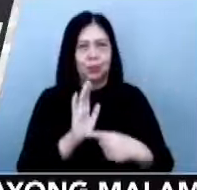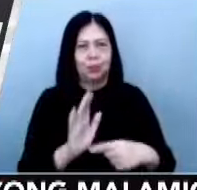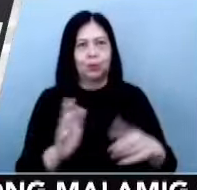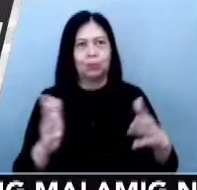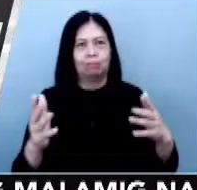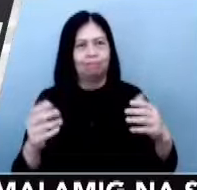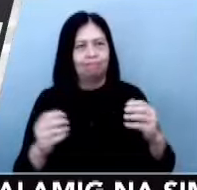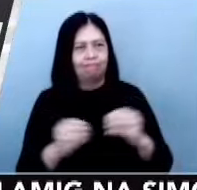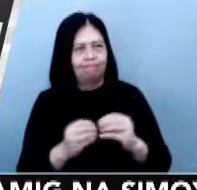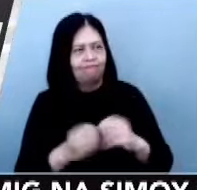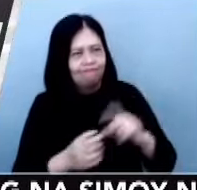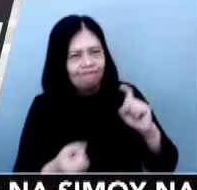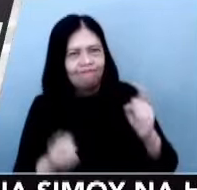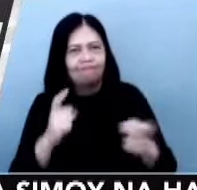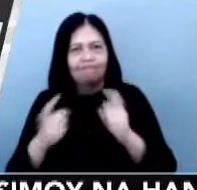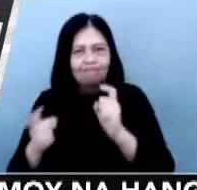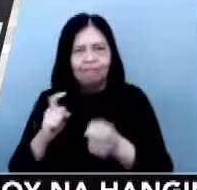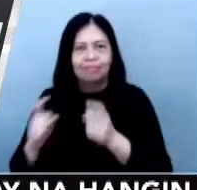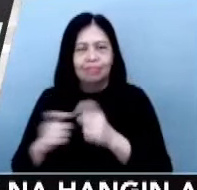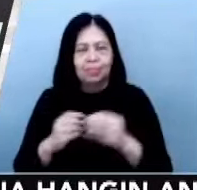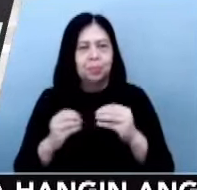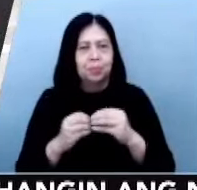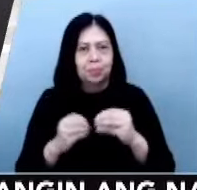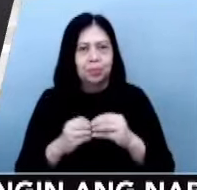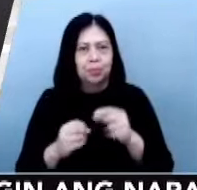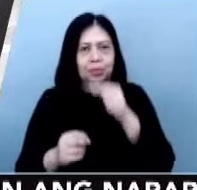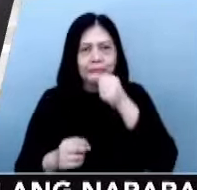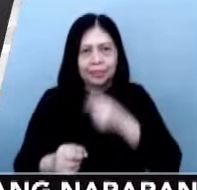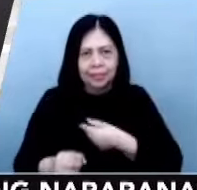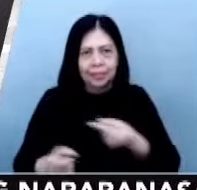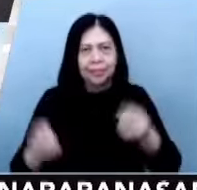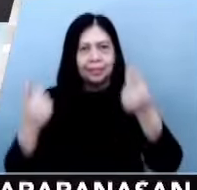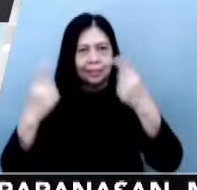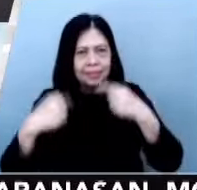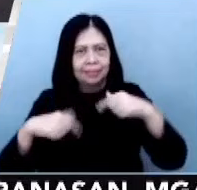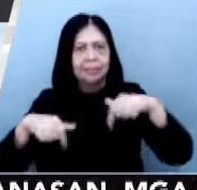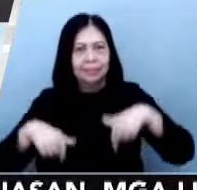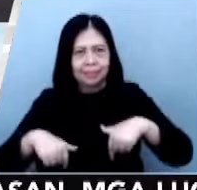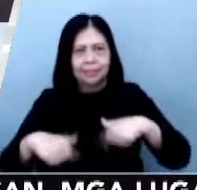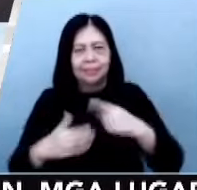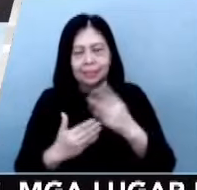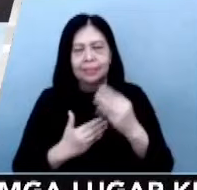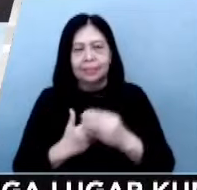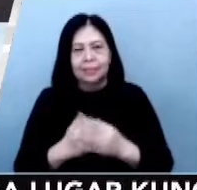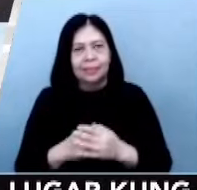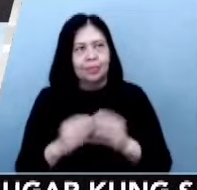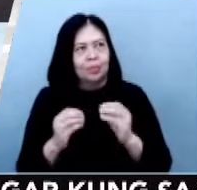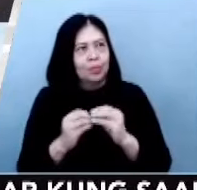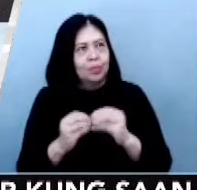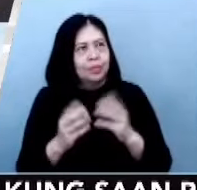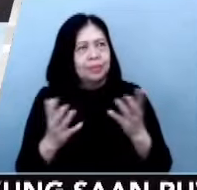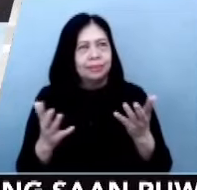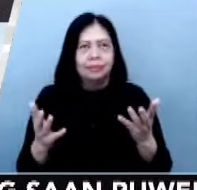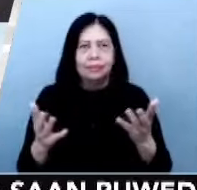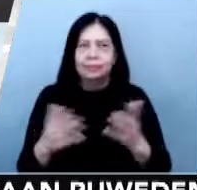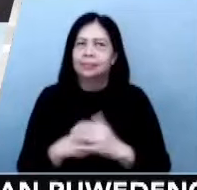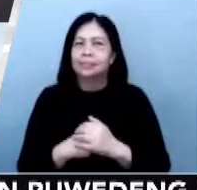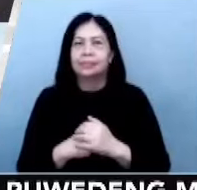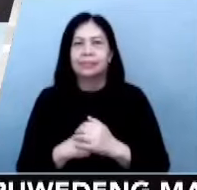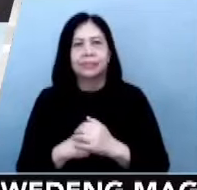tayo ng marami pa mga guests na papasok dito sa programa na ito. Magkakaroon tayo ng mga